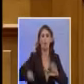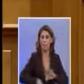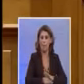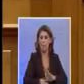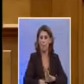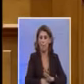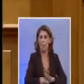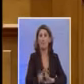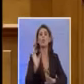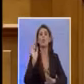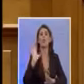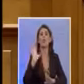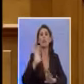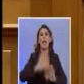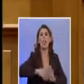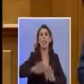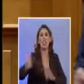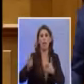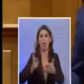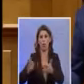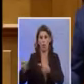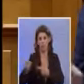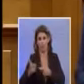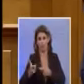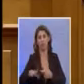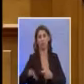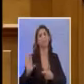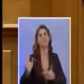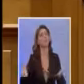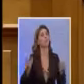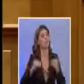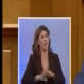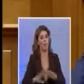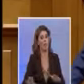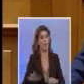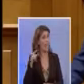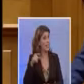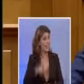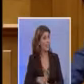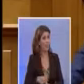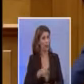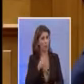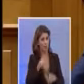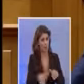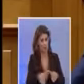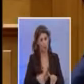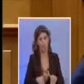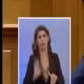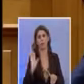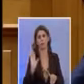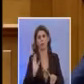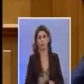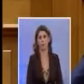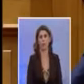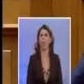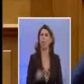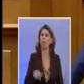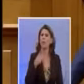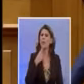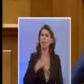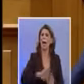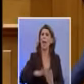ούτε θαλασσοδάνεια. Γι' αυτό και ξέρετε, δεν πρόκειται να κάνουμε πίσω. Και μιας και μίλησα για θαλασσοδάνεια,